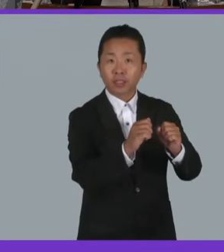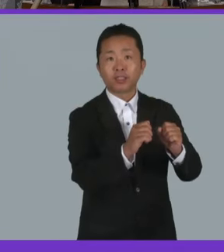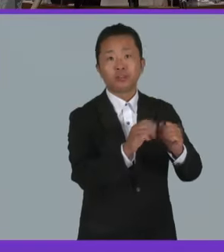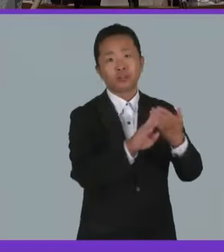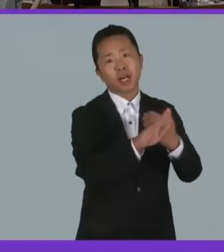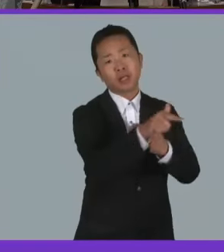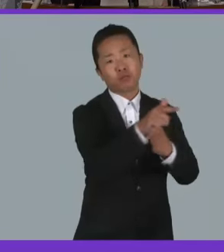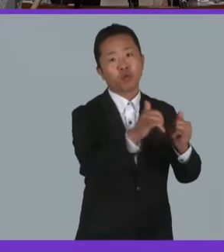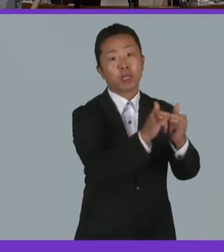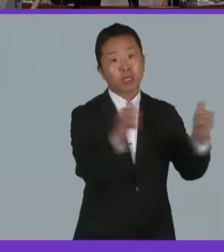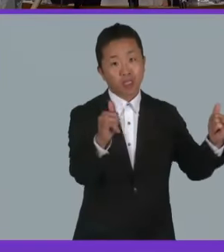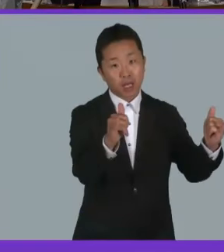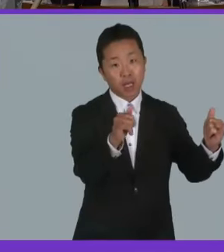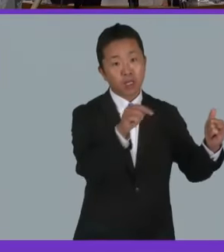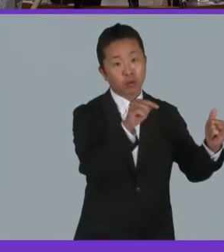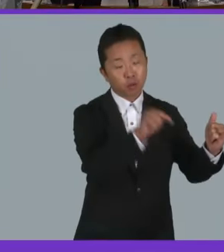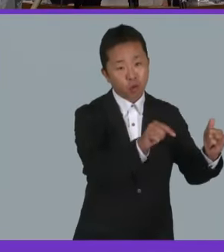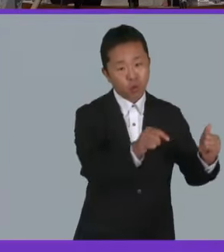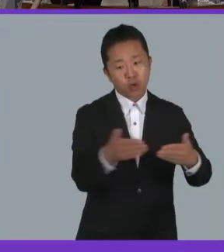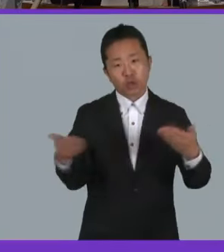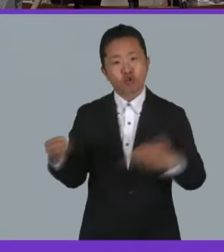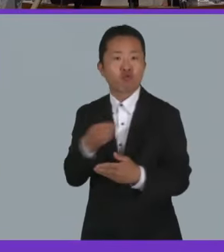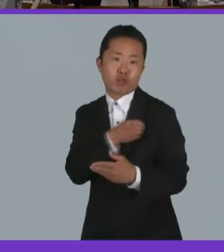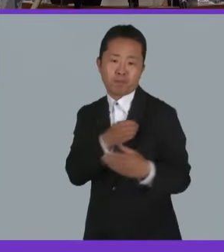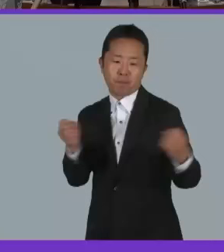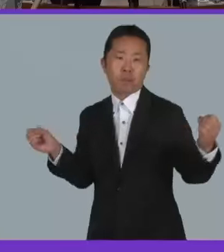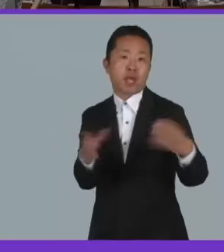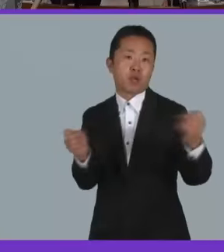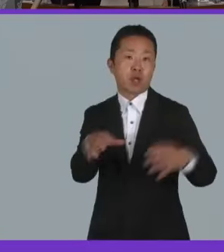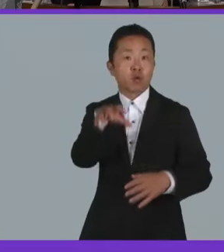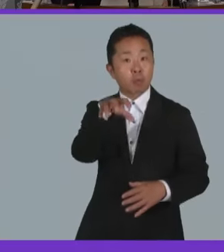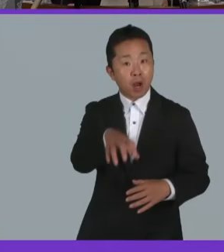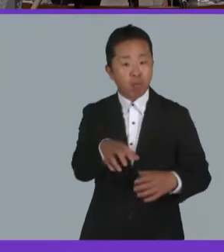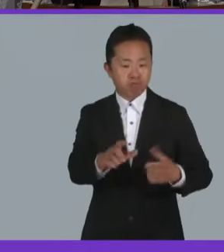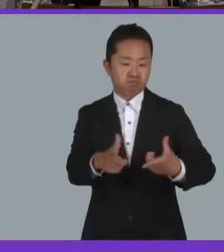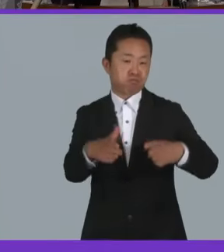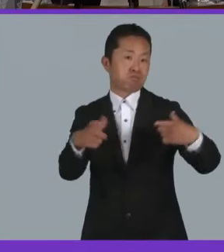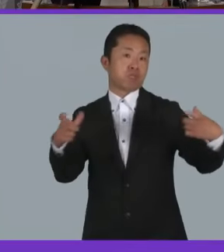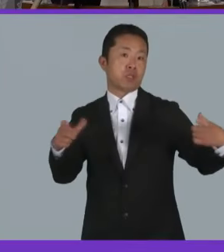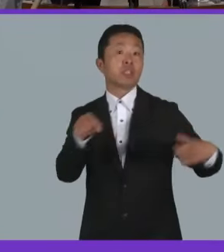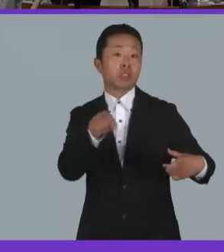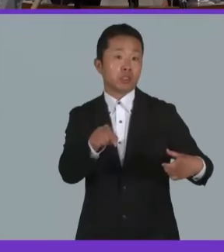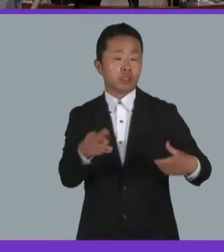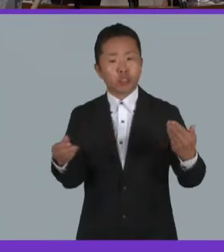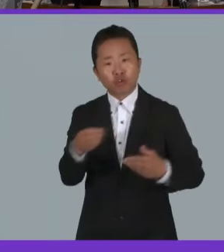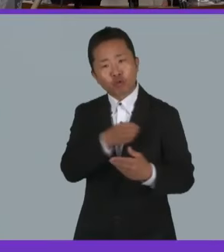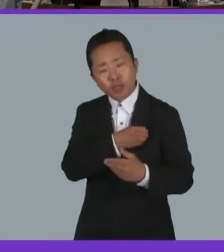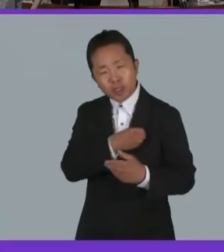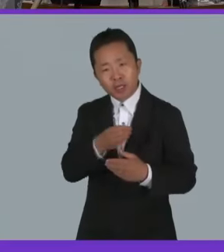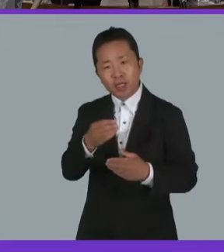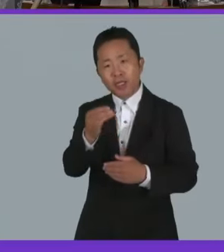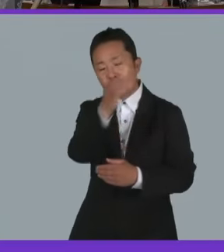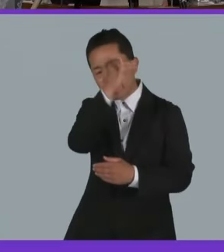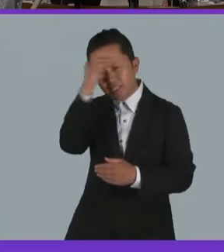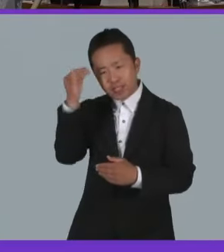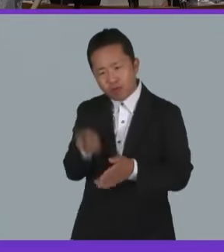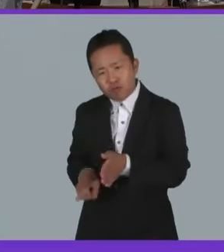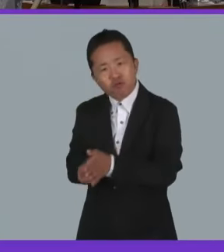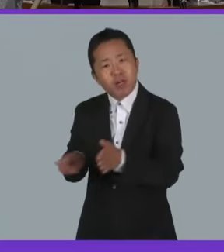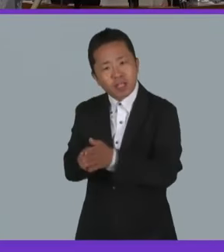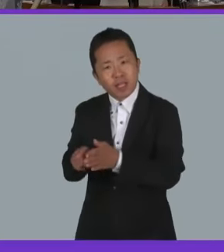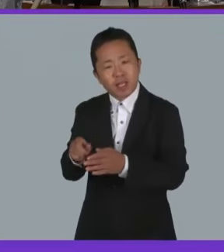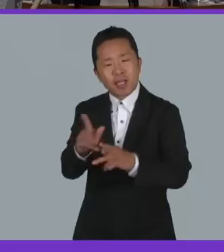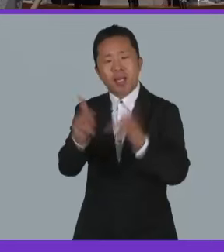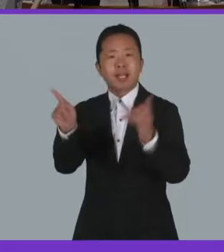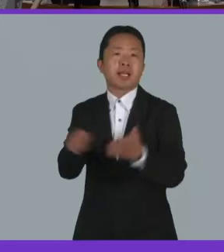と職員との対話の機会も大きく増加するなど、職員が多様な知見を取り入れて課題解決に取り組む機運が広